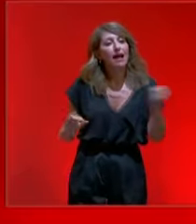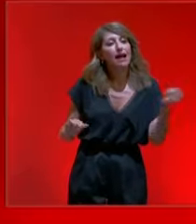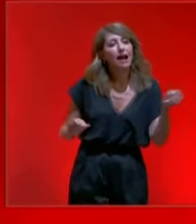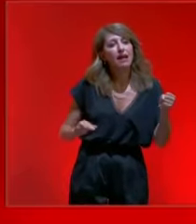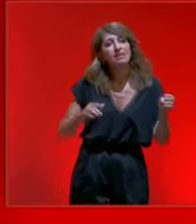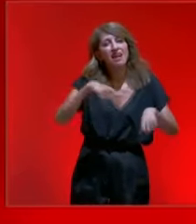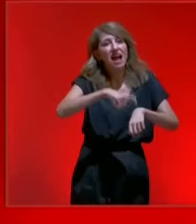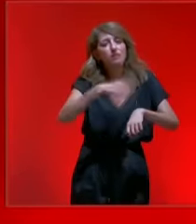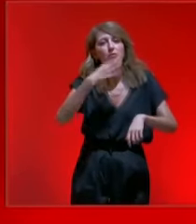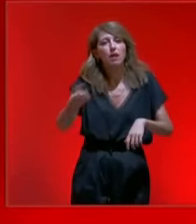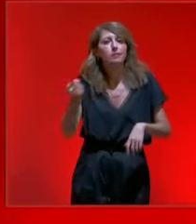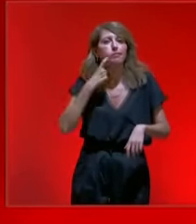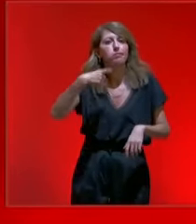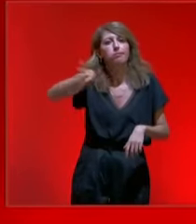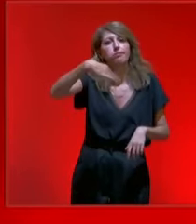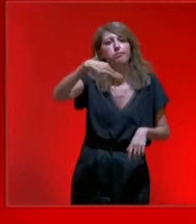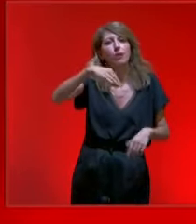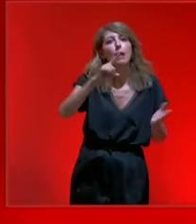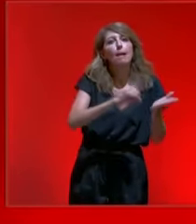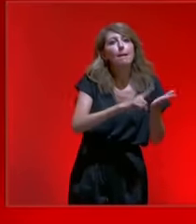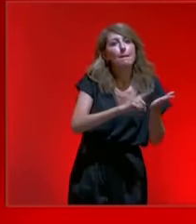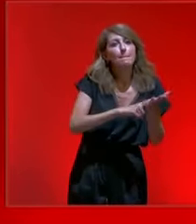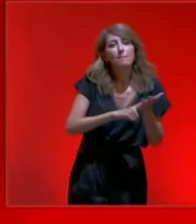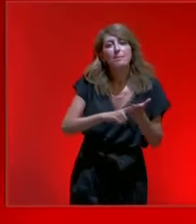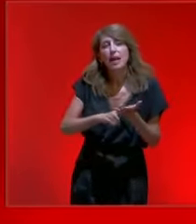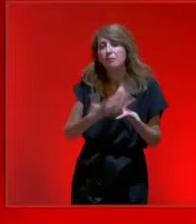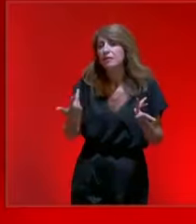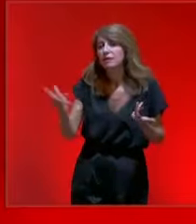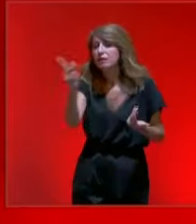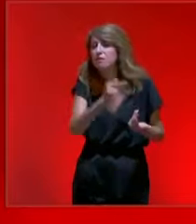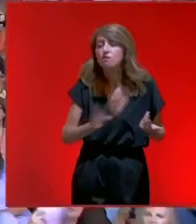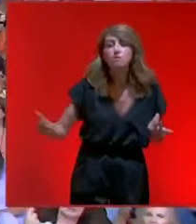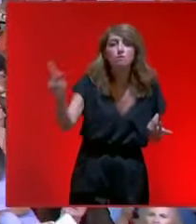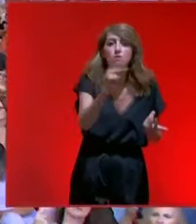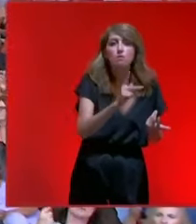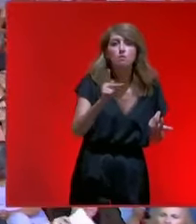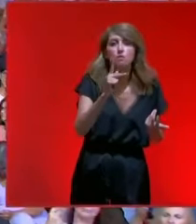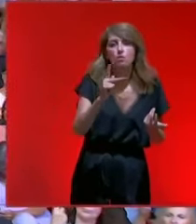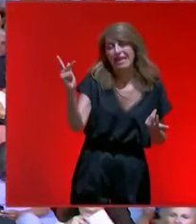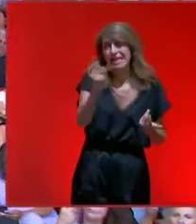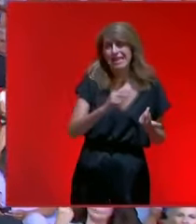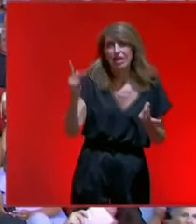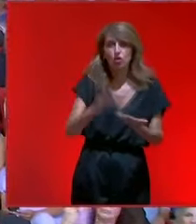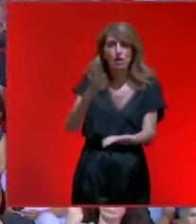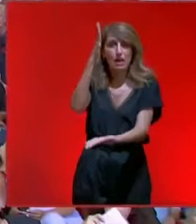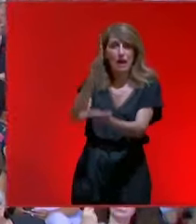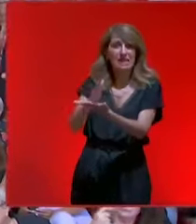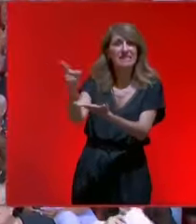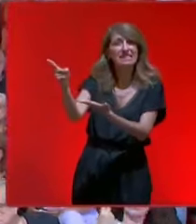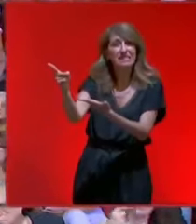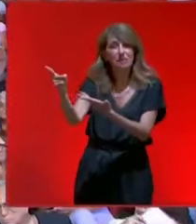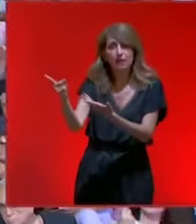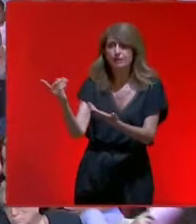του προοδευτικού κέντρου από τη στρατηγική του συγκόλληση με τη δεξιά, δεν θα καταφέρει να έχει την πλειοψηφία.